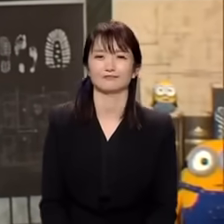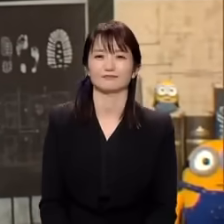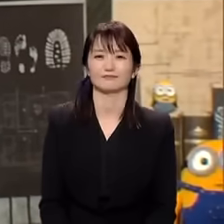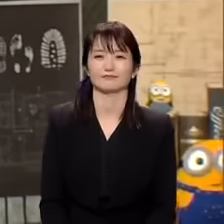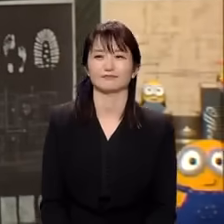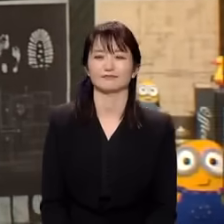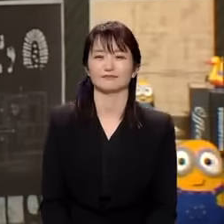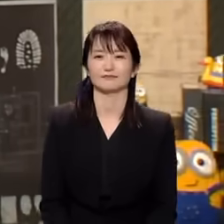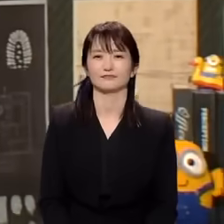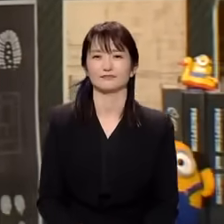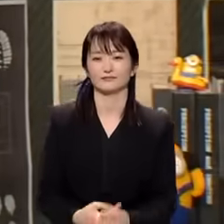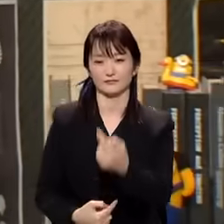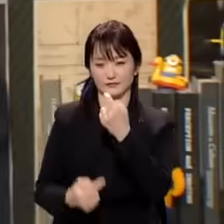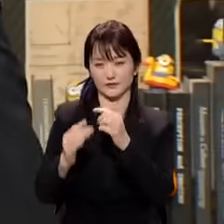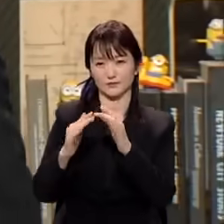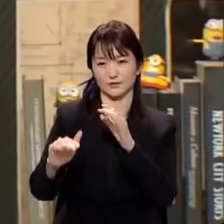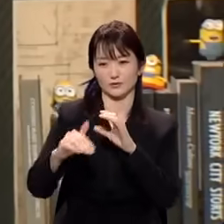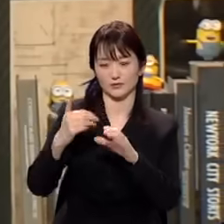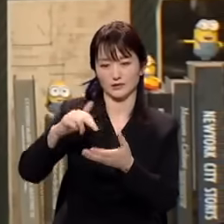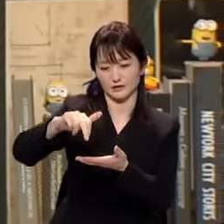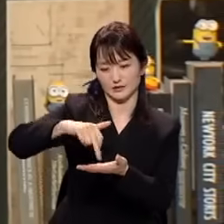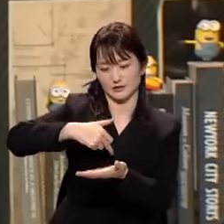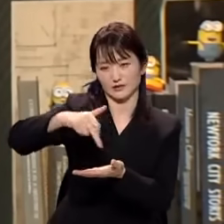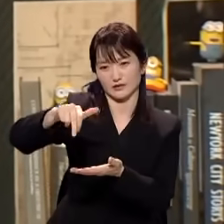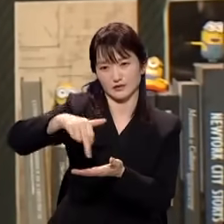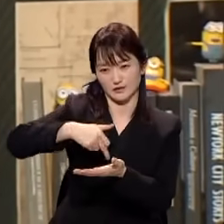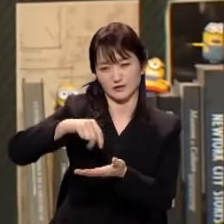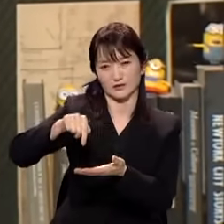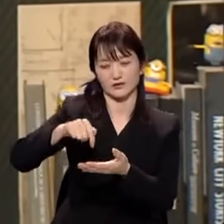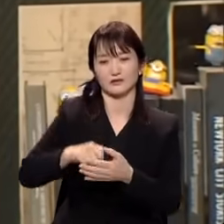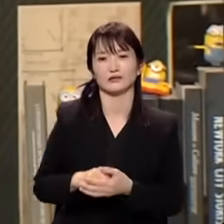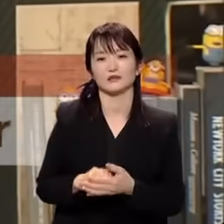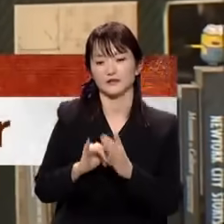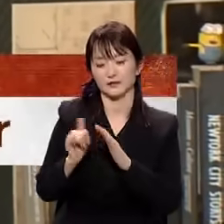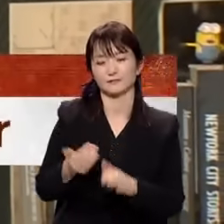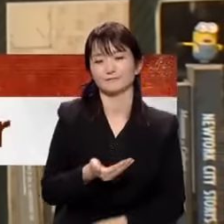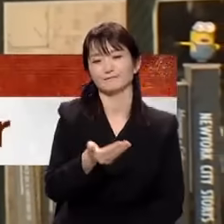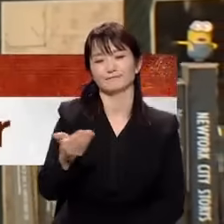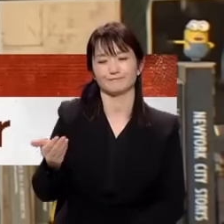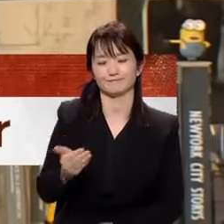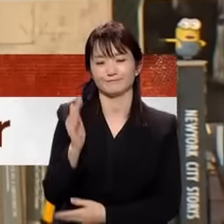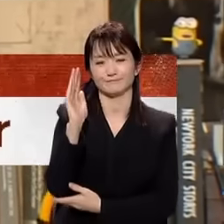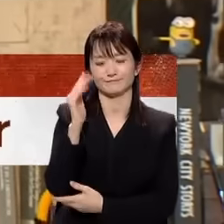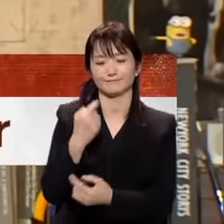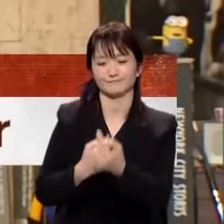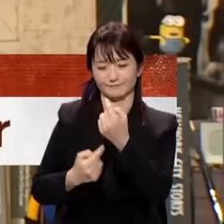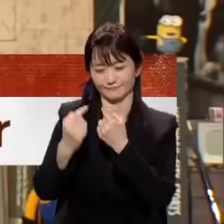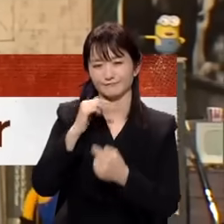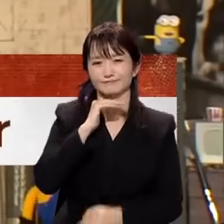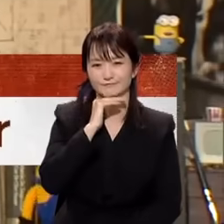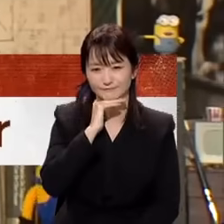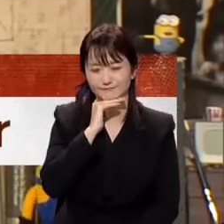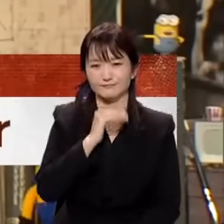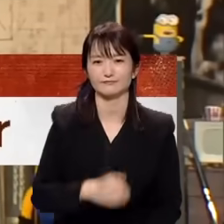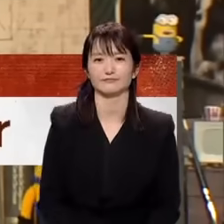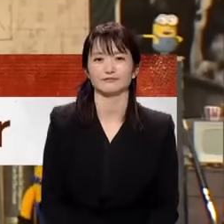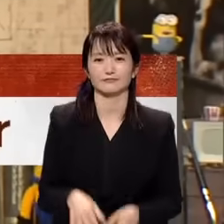자, 사건반장 제보 메일과 카카오톡 사건반장 제보 채널에서는 우리 가족 여러분들의 많은 사연과 제보 기다리고 있습니다.